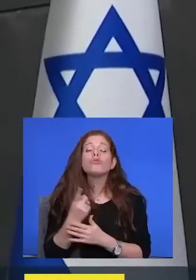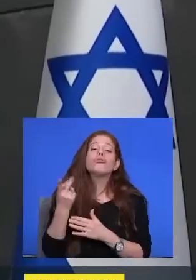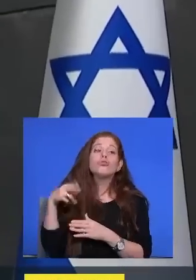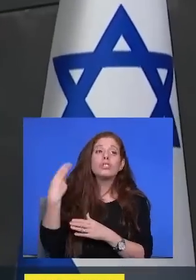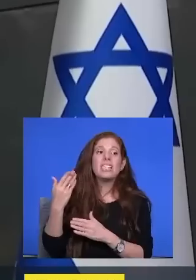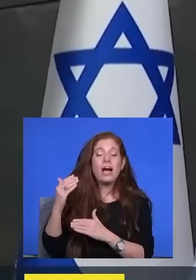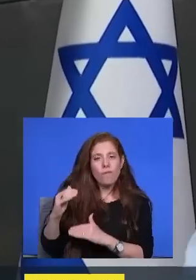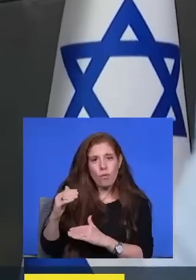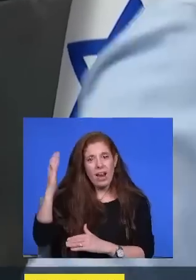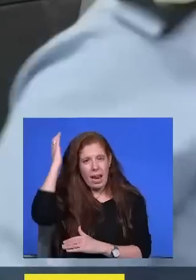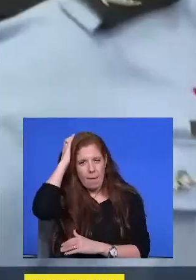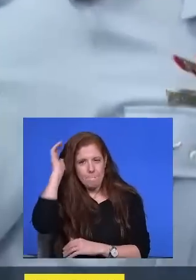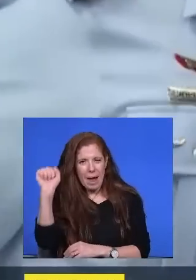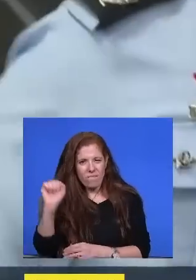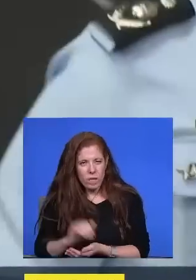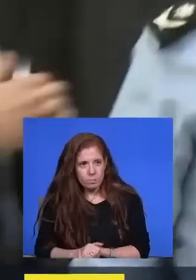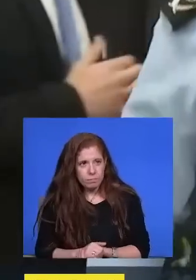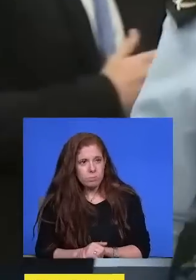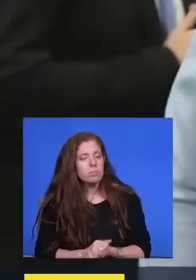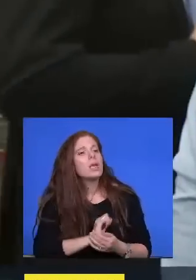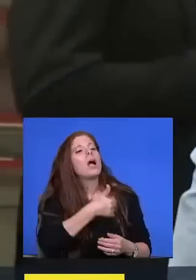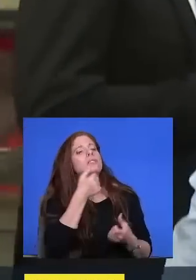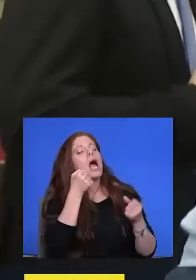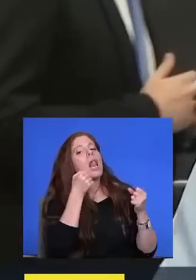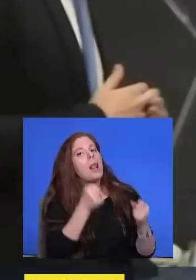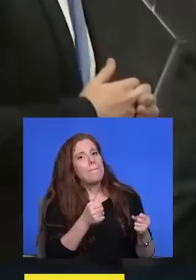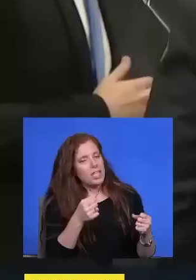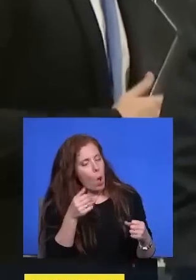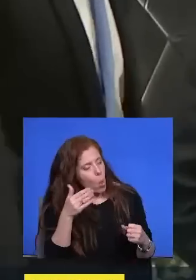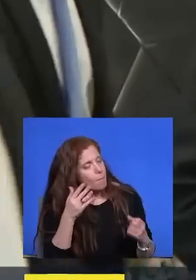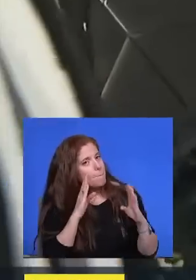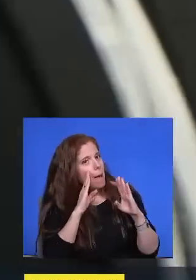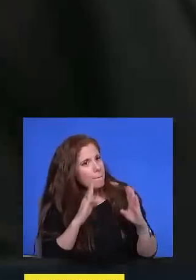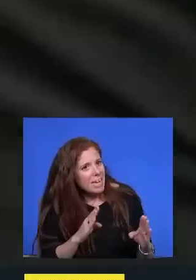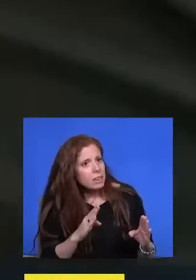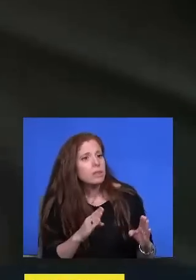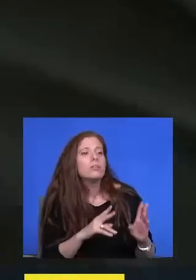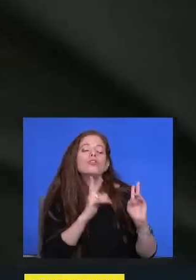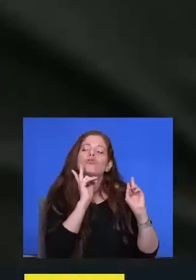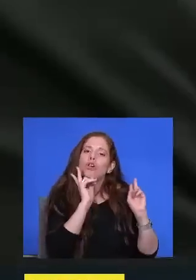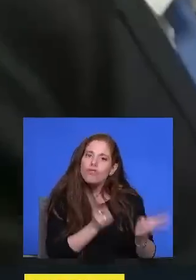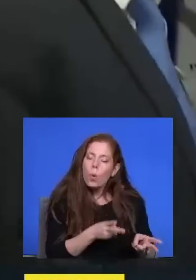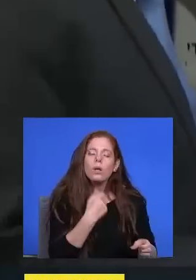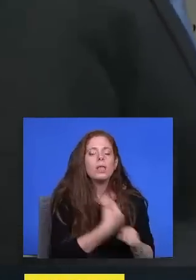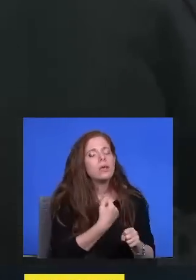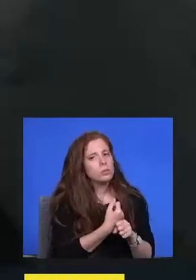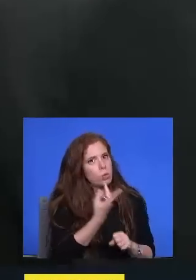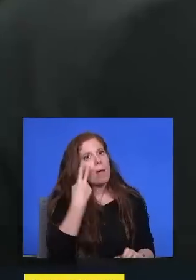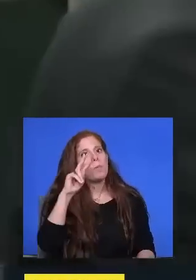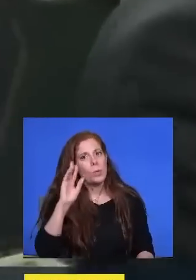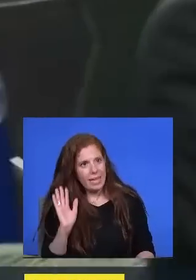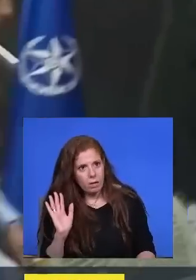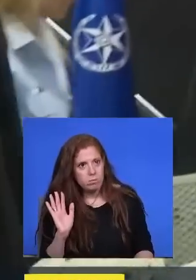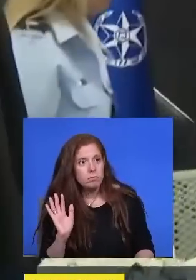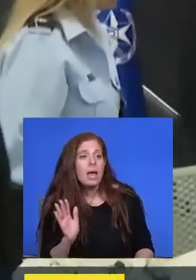לשר איתמר בן גביר. השר לביטחון לאומי מאמין שיש אפשרות לעשות הרבה יותר, פחות מבין